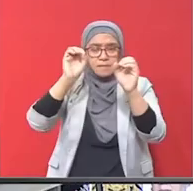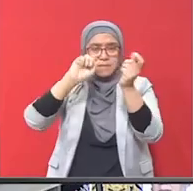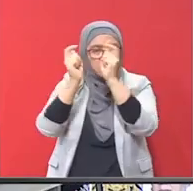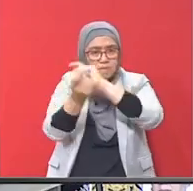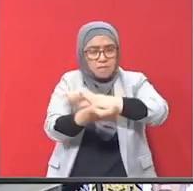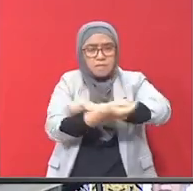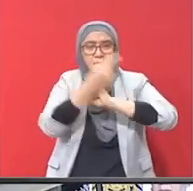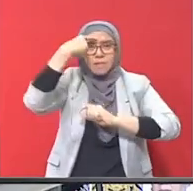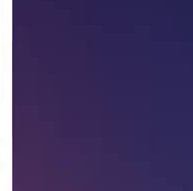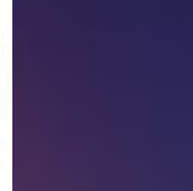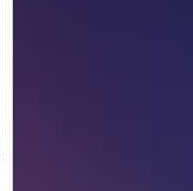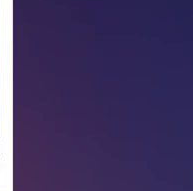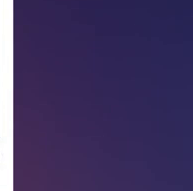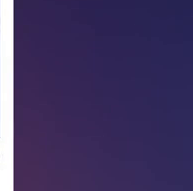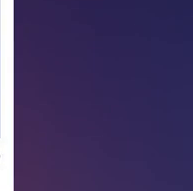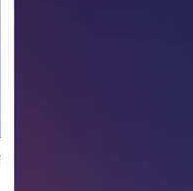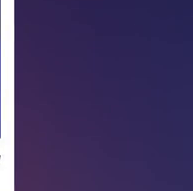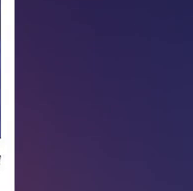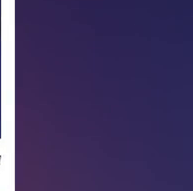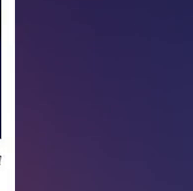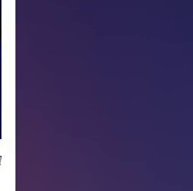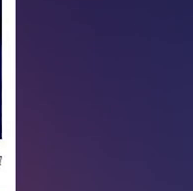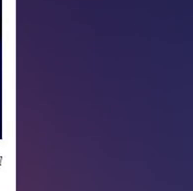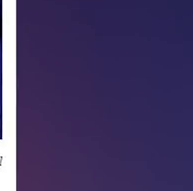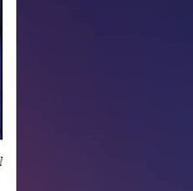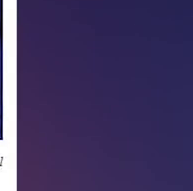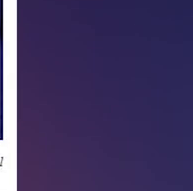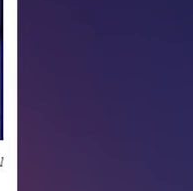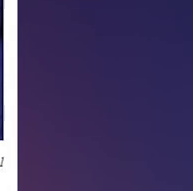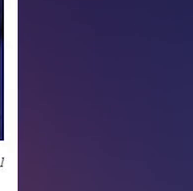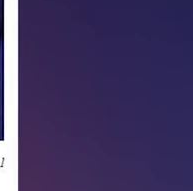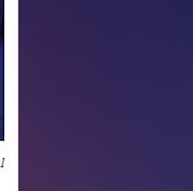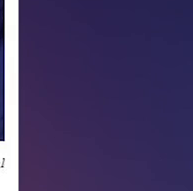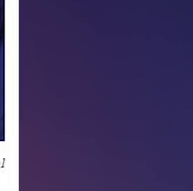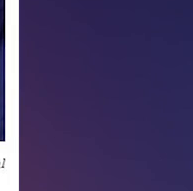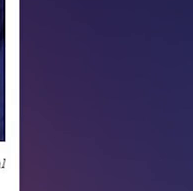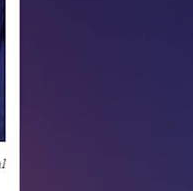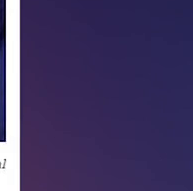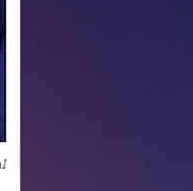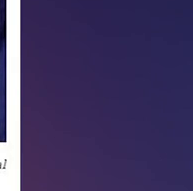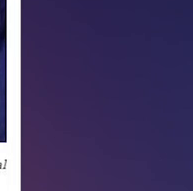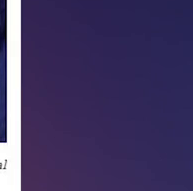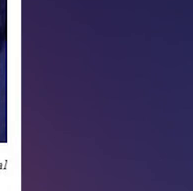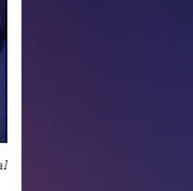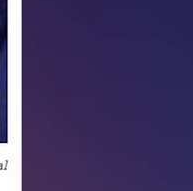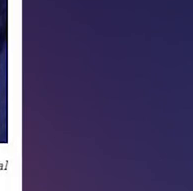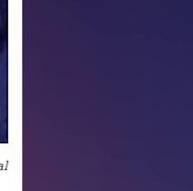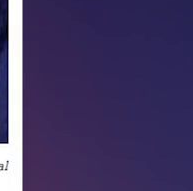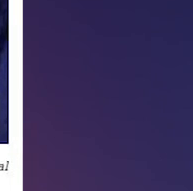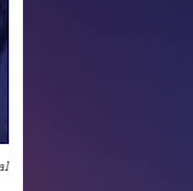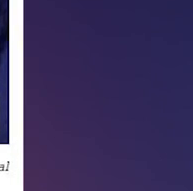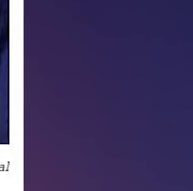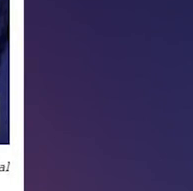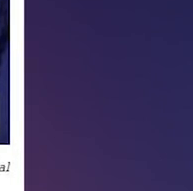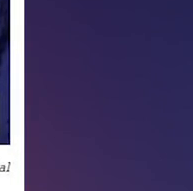perkara ini Kerajaan Malaysia telah lama menegaskan pendirian itu mengenai isu tuntutan Sabah secara